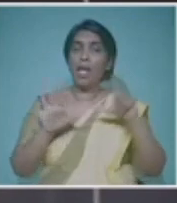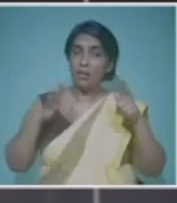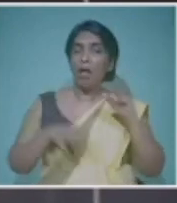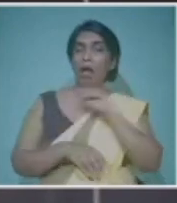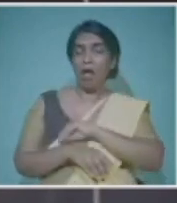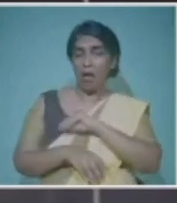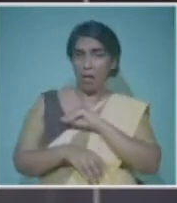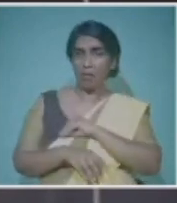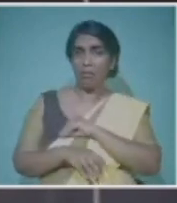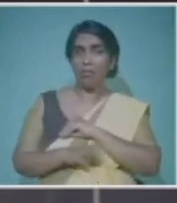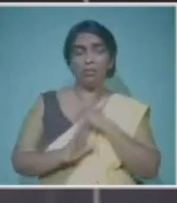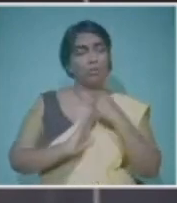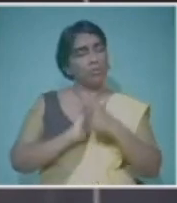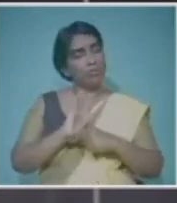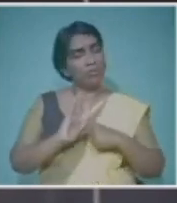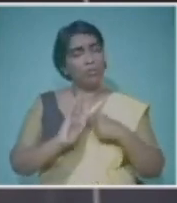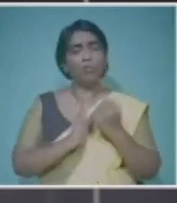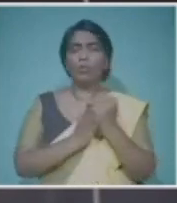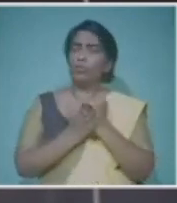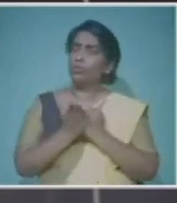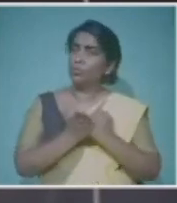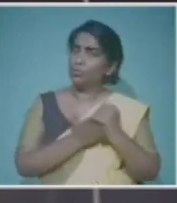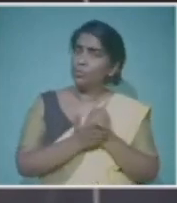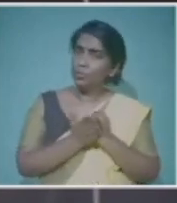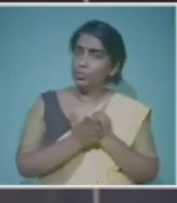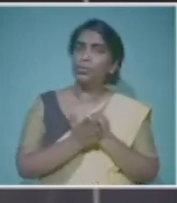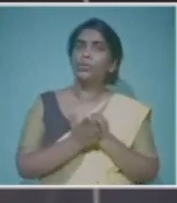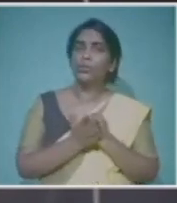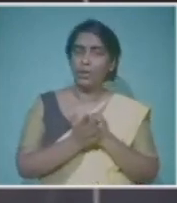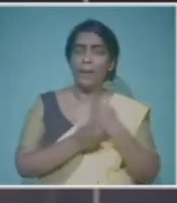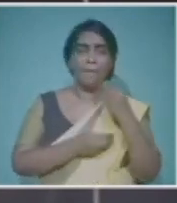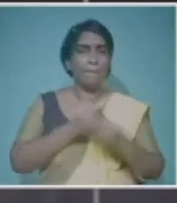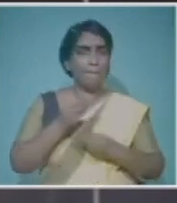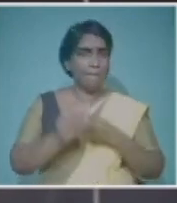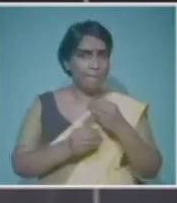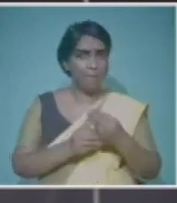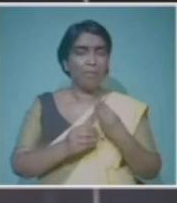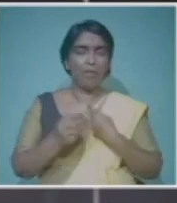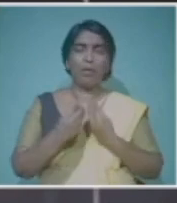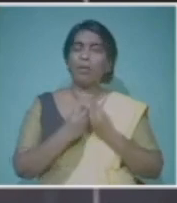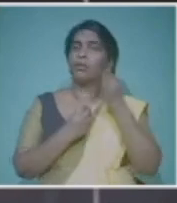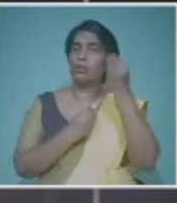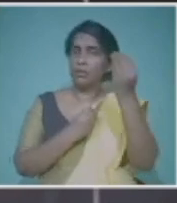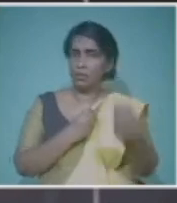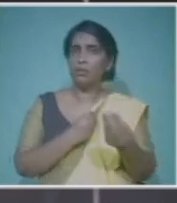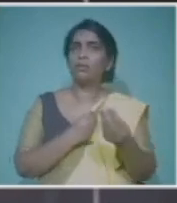ඔවුන් මුළු රටේ සමස්ත දලදේශීය නිෂ්පාදනයට එකතු කරන්න